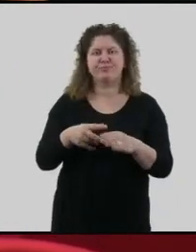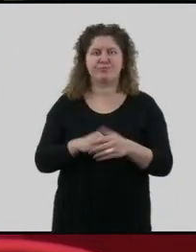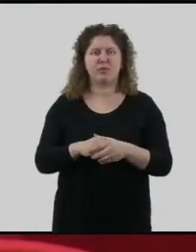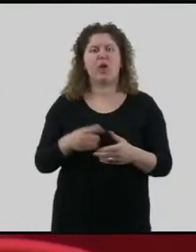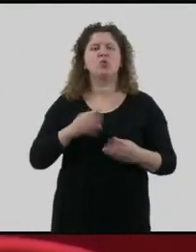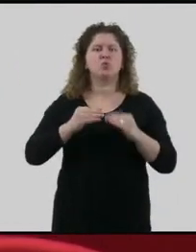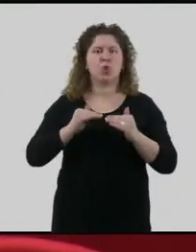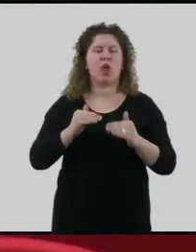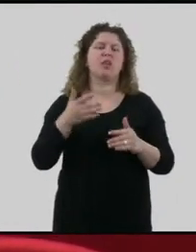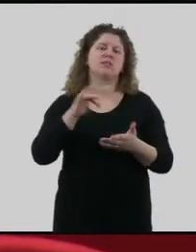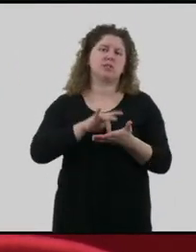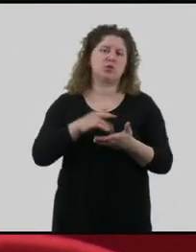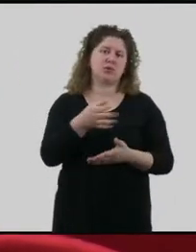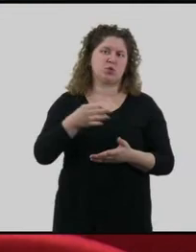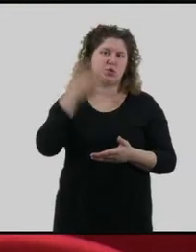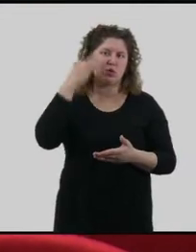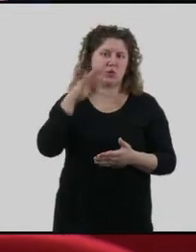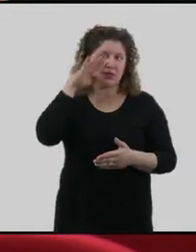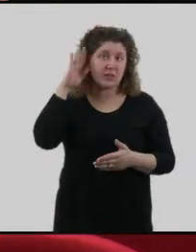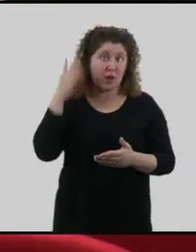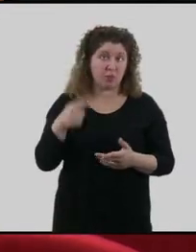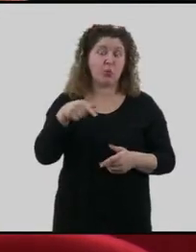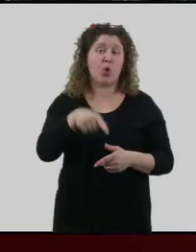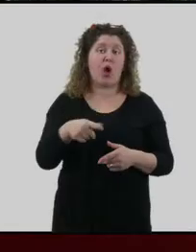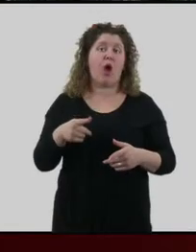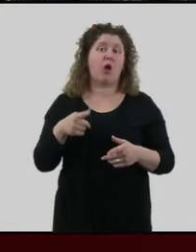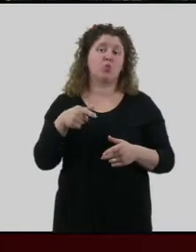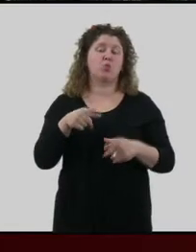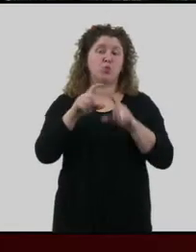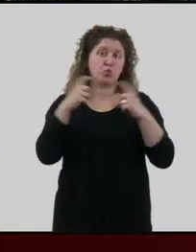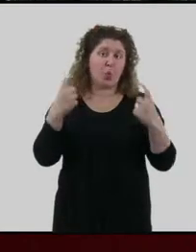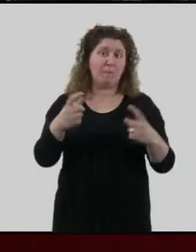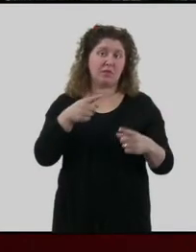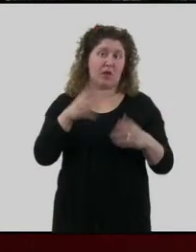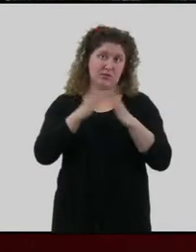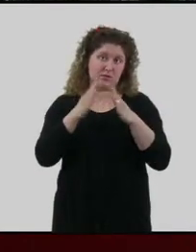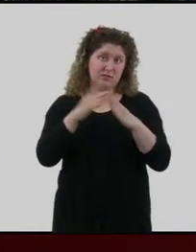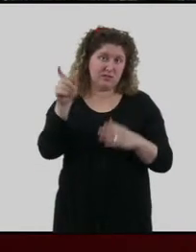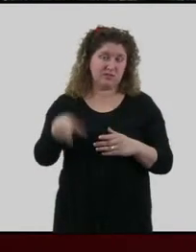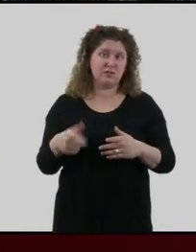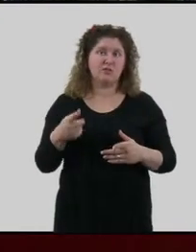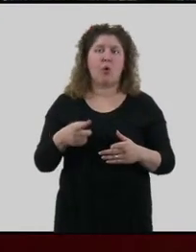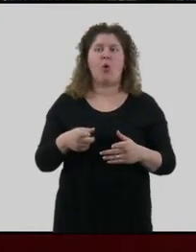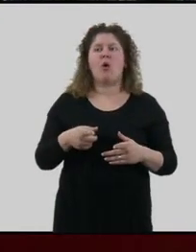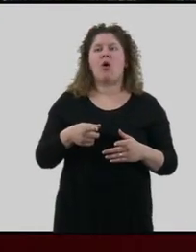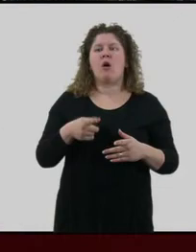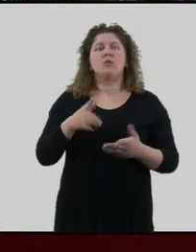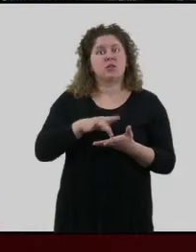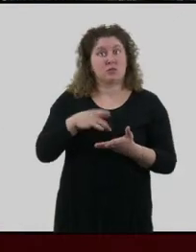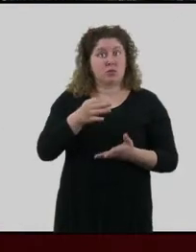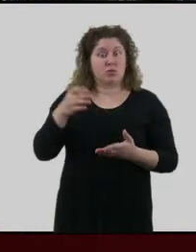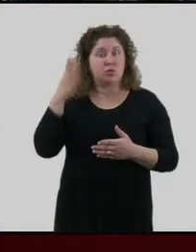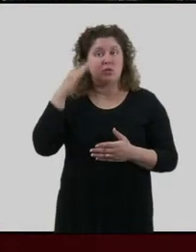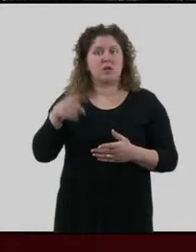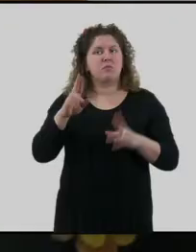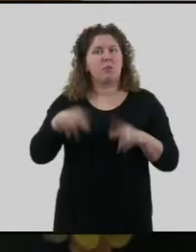budućnost surađuje s Centrom za socijalnu skrb Samobor, a udomiteljstvu se u ovom centru pridaje velika pozornost. Mi imamo izvesnu